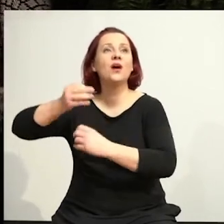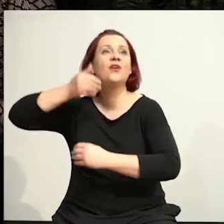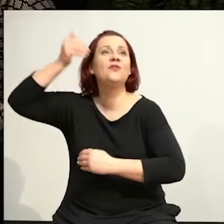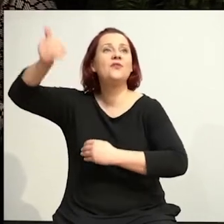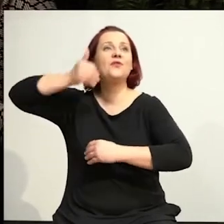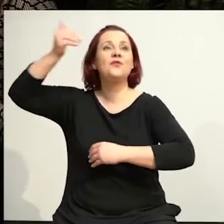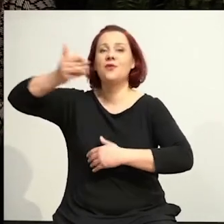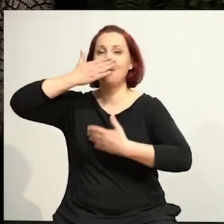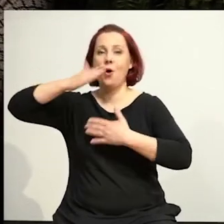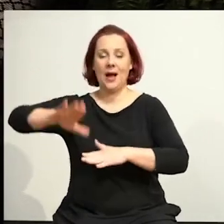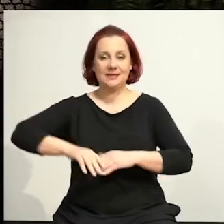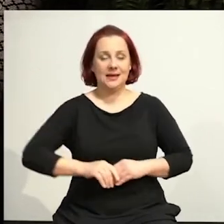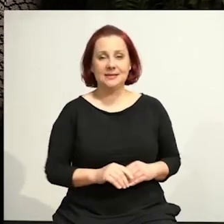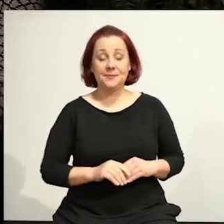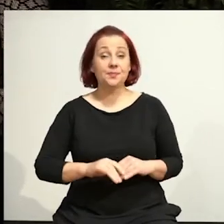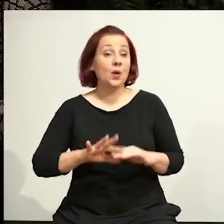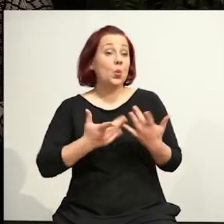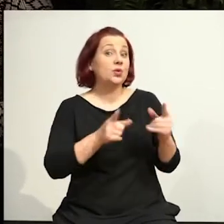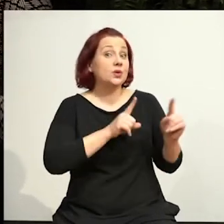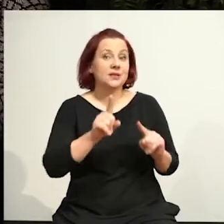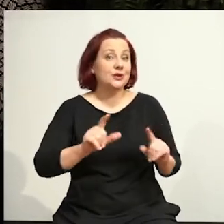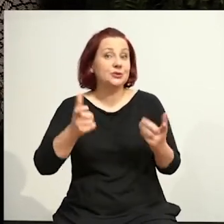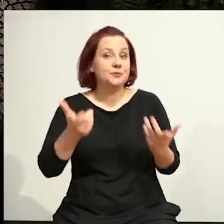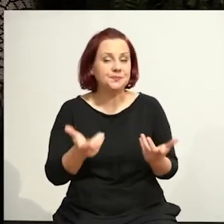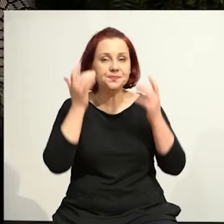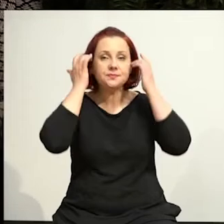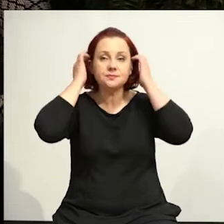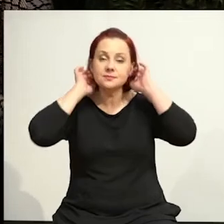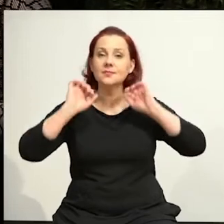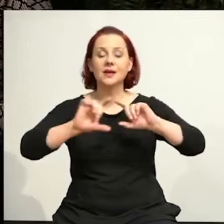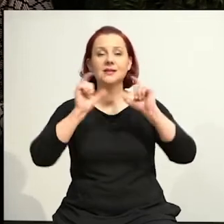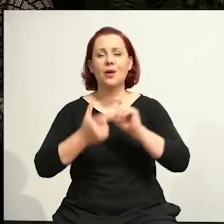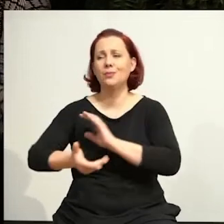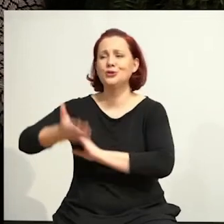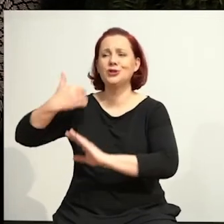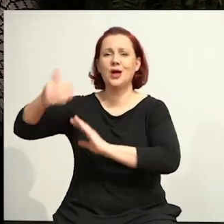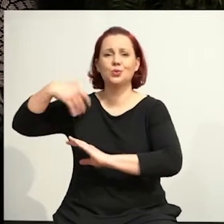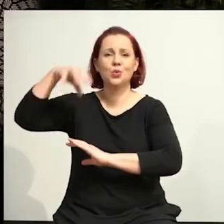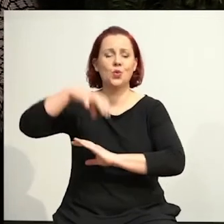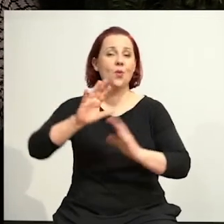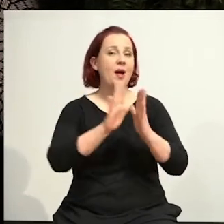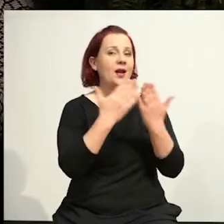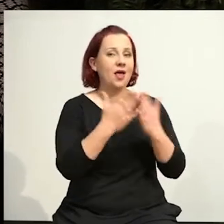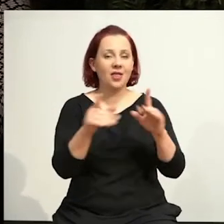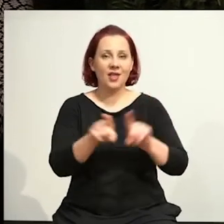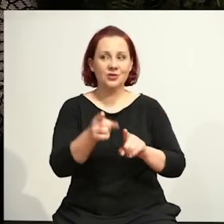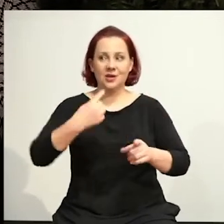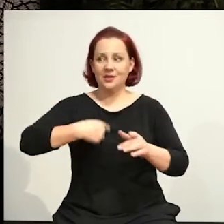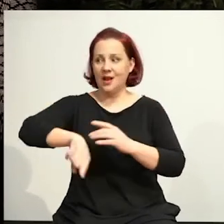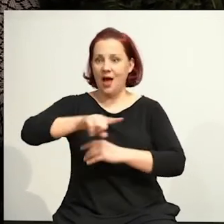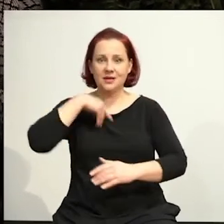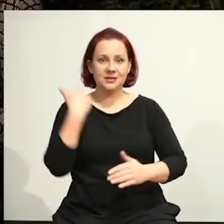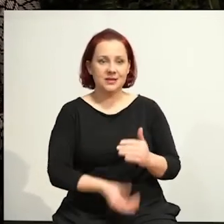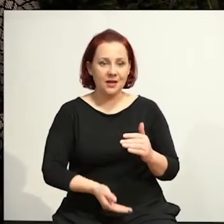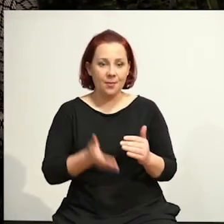jej performatywnym przedstawieniem? Co by znaczyło tak naprawdę, że cała przeszłość literacka jest w jakiś sposób dla nas stracona, bo możemy ją